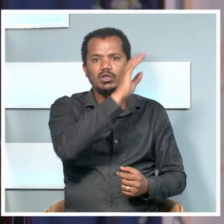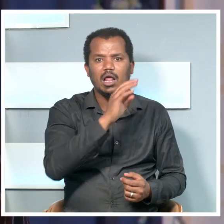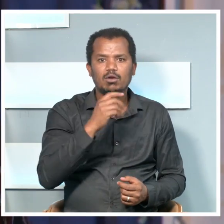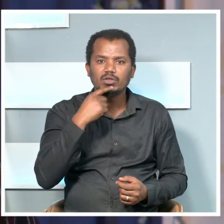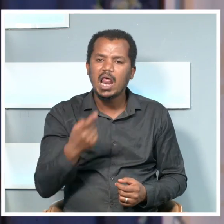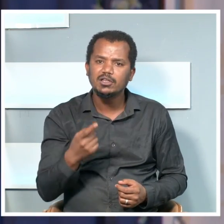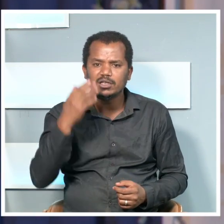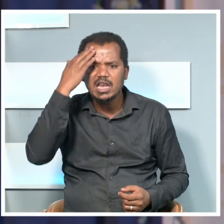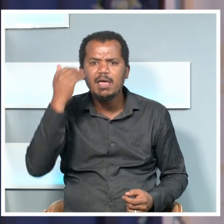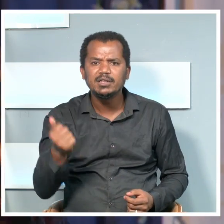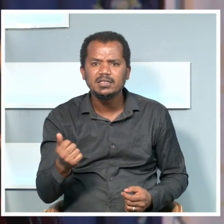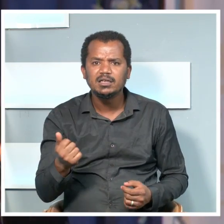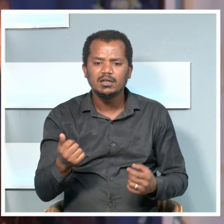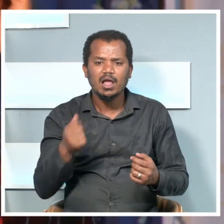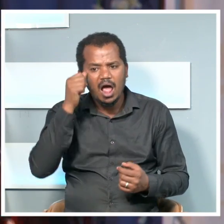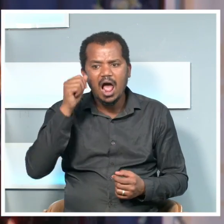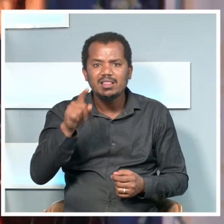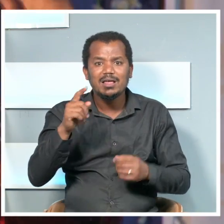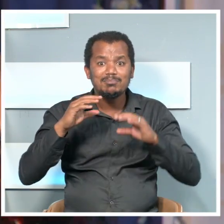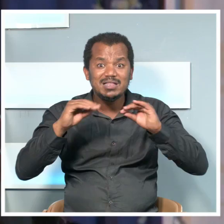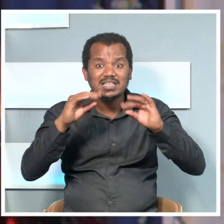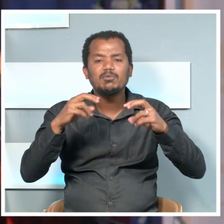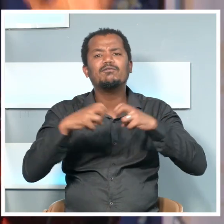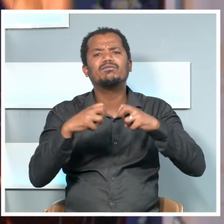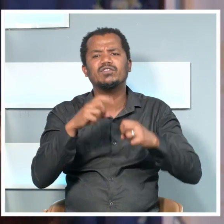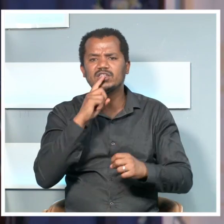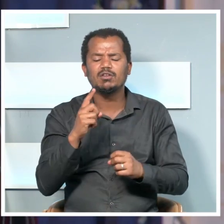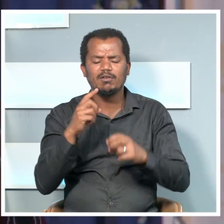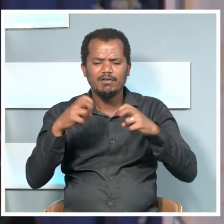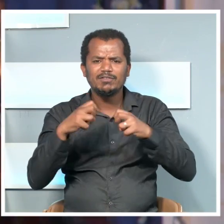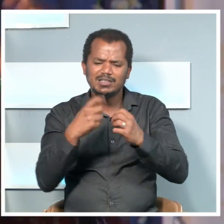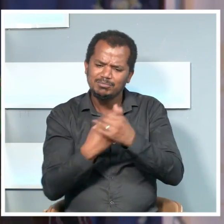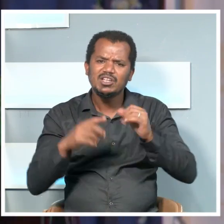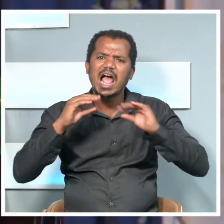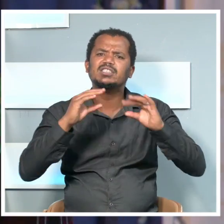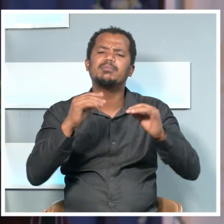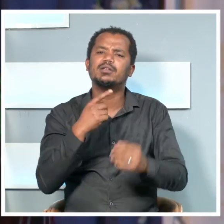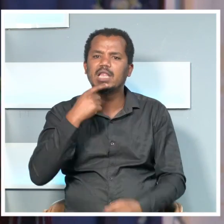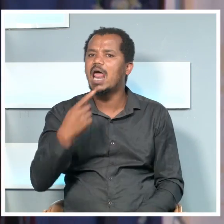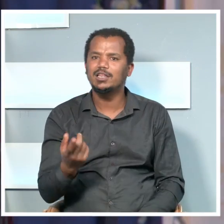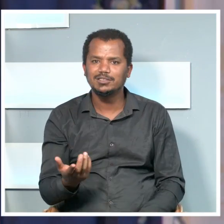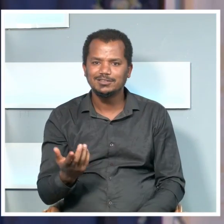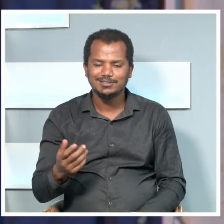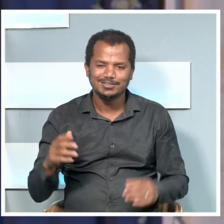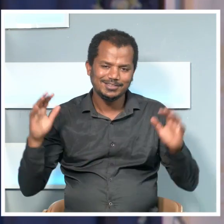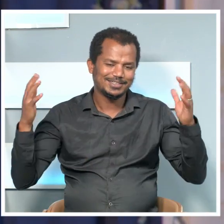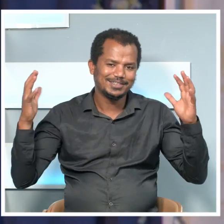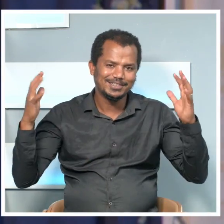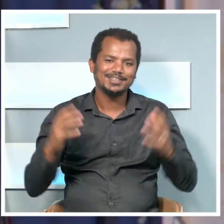تلعالج لامن سيبال أنت متاستمرو فيزيك سنو فيزيك سنو أستمرو وطات لالج